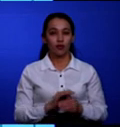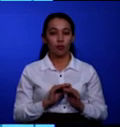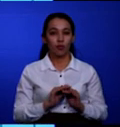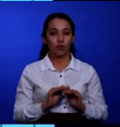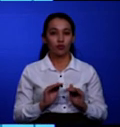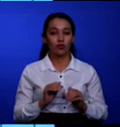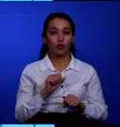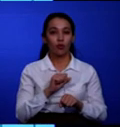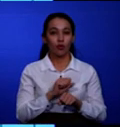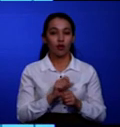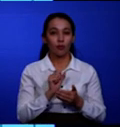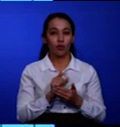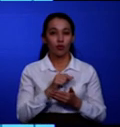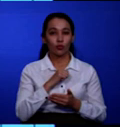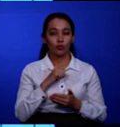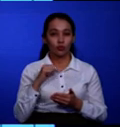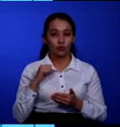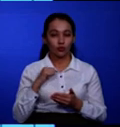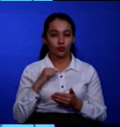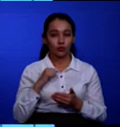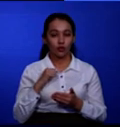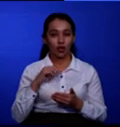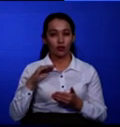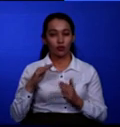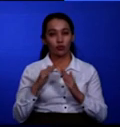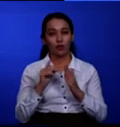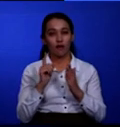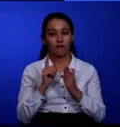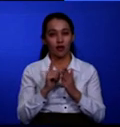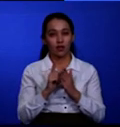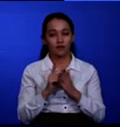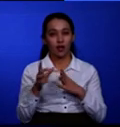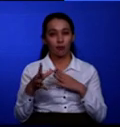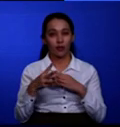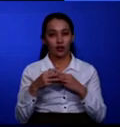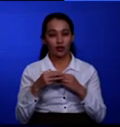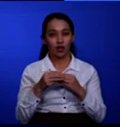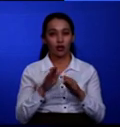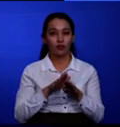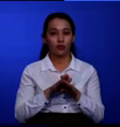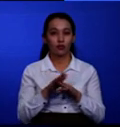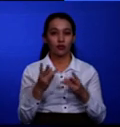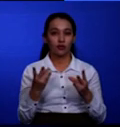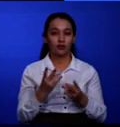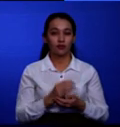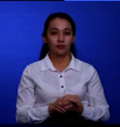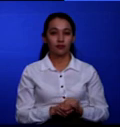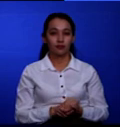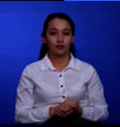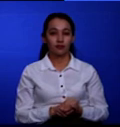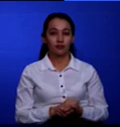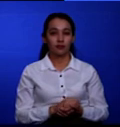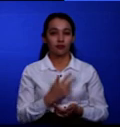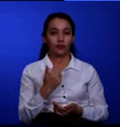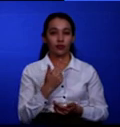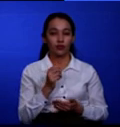Bolajonlar, qolgan misollarni o'zingiz uchun olib qo'ying. Uyga vazifa berganimda albatta uni ham qo'shimcha qilib beraman.